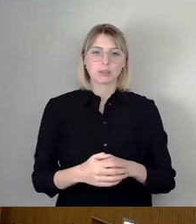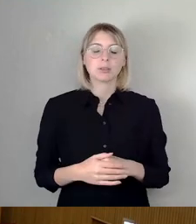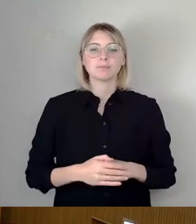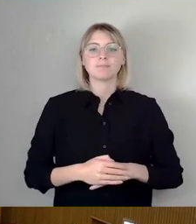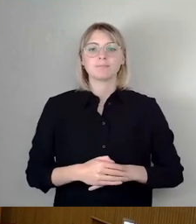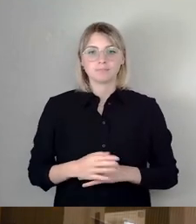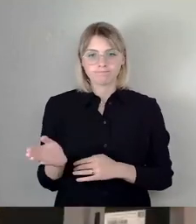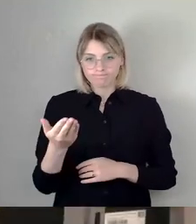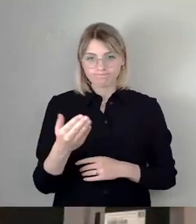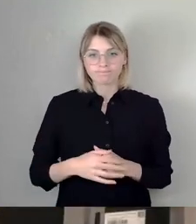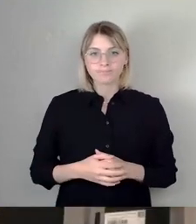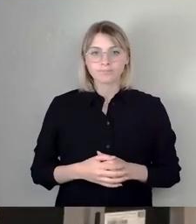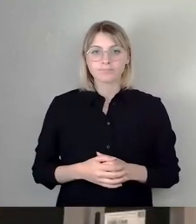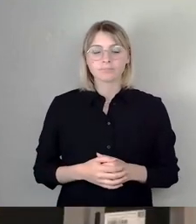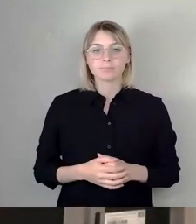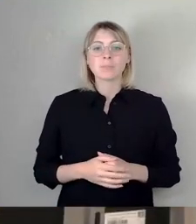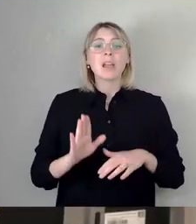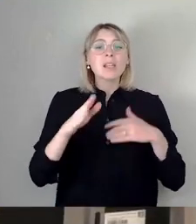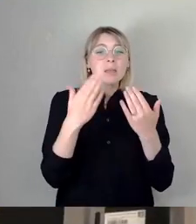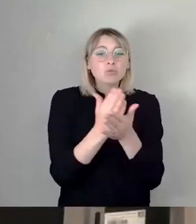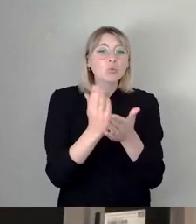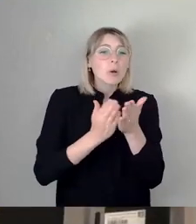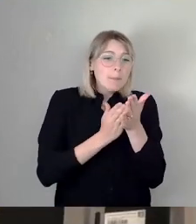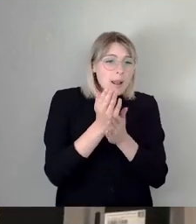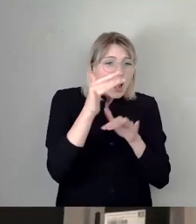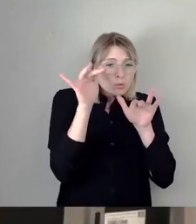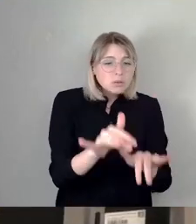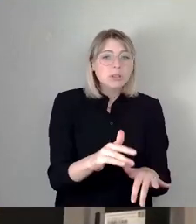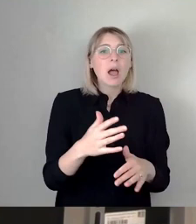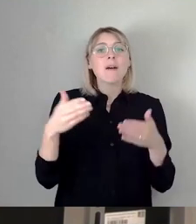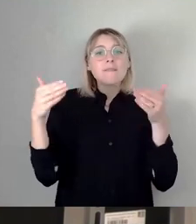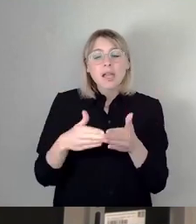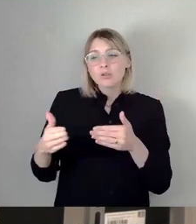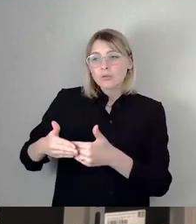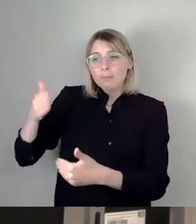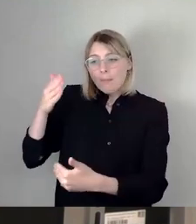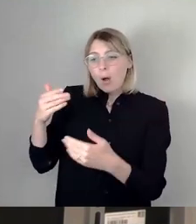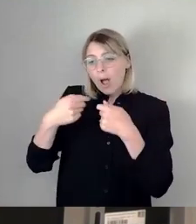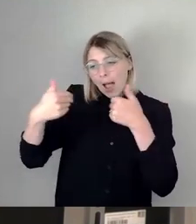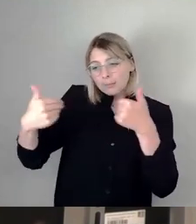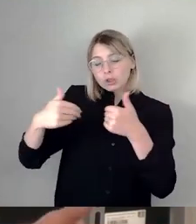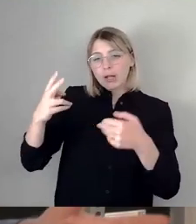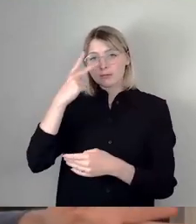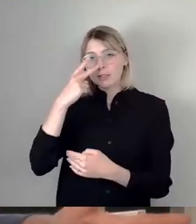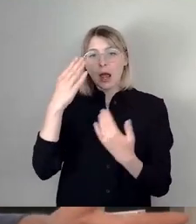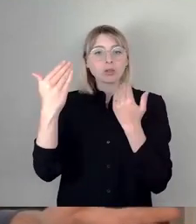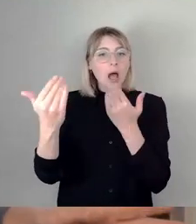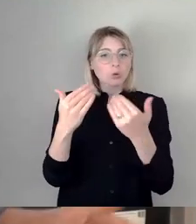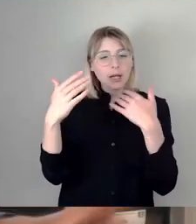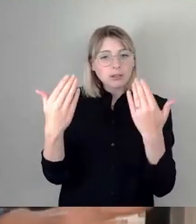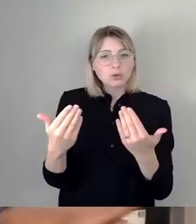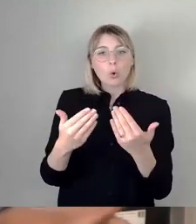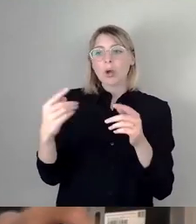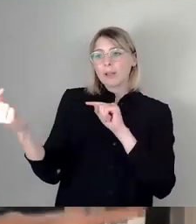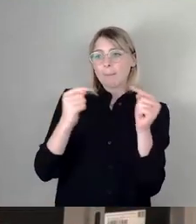Es gibt doch schon Planungen, die sagen, okay, an der Friedhausmauer, wo wir ein bisschen Abstand machen, da machen wir dann den Ausgleich. Hier, wie war die Debatte mit